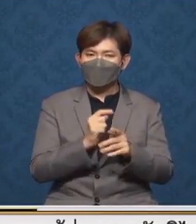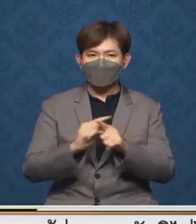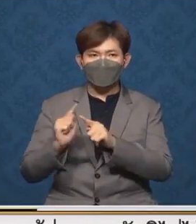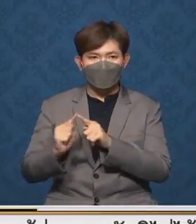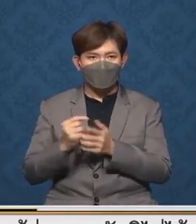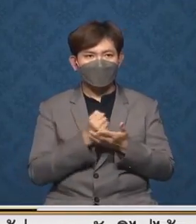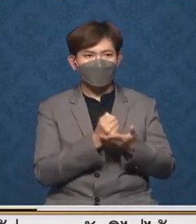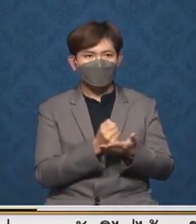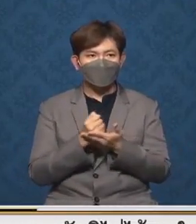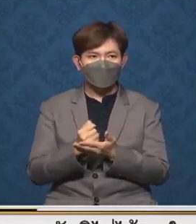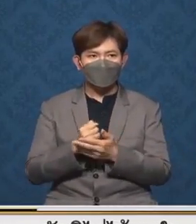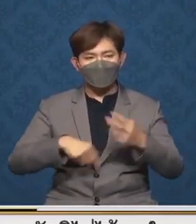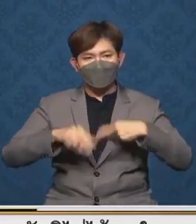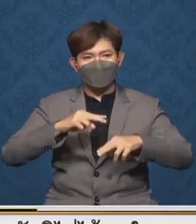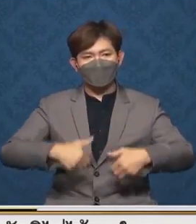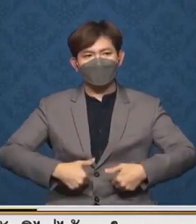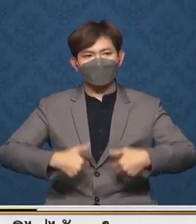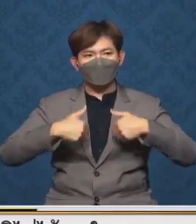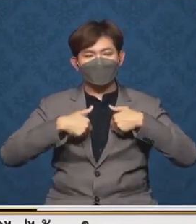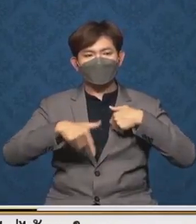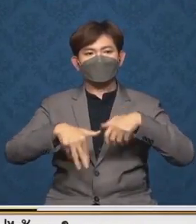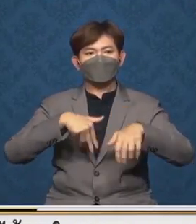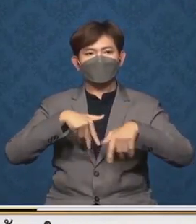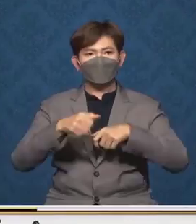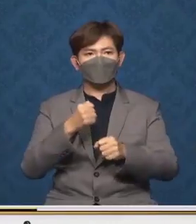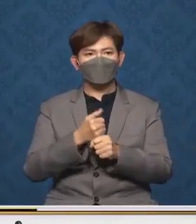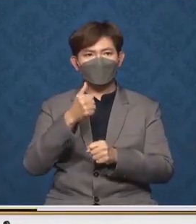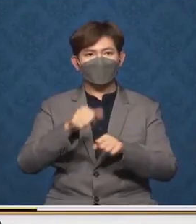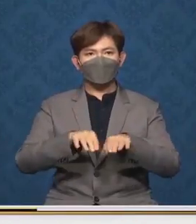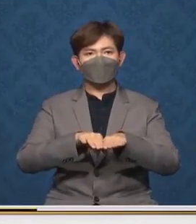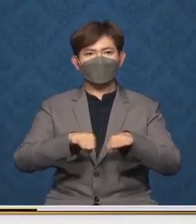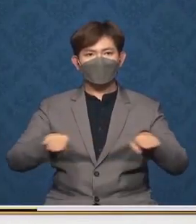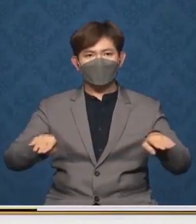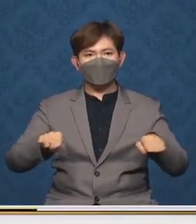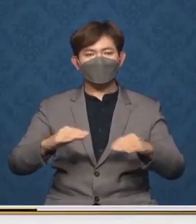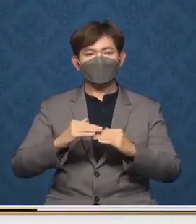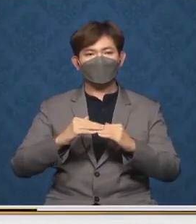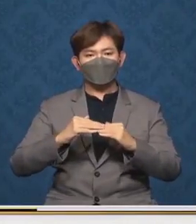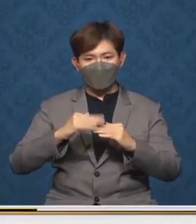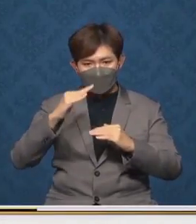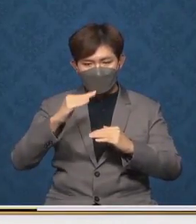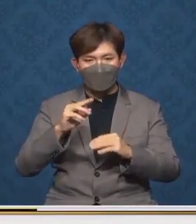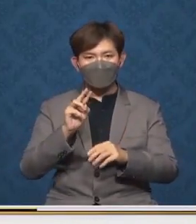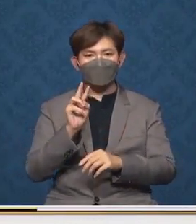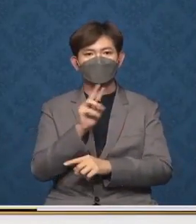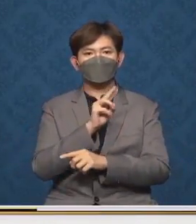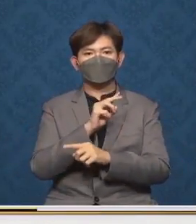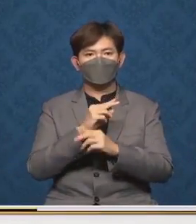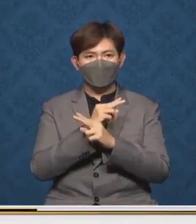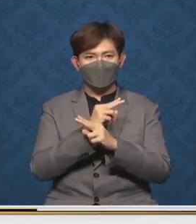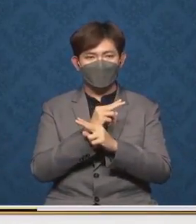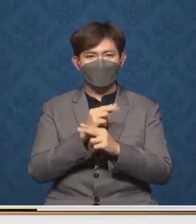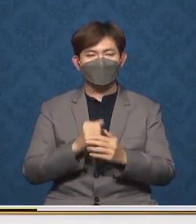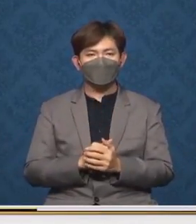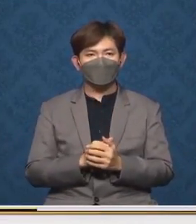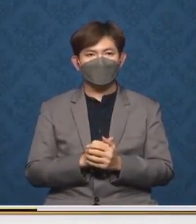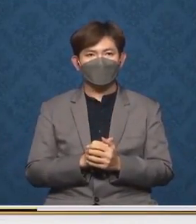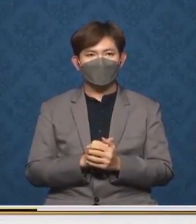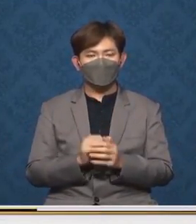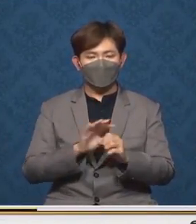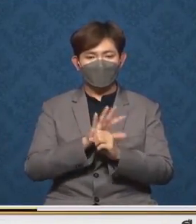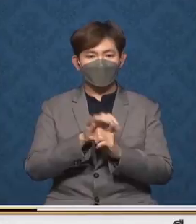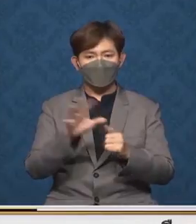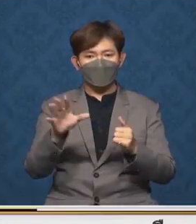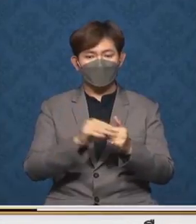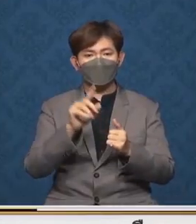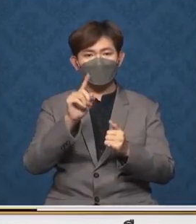าช่วยกันในรักษาชีวิตประชาชนได้มากกว่าเกณฑ์เฉลี่ยของโลกถึง2เท่าอัตราการเสียชีวิตต่อการติดเชื้อของโลก